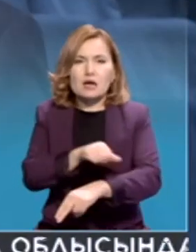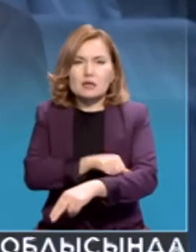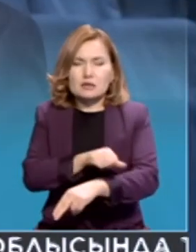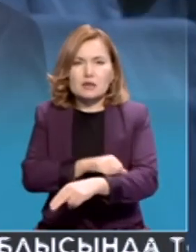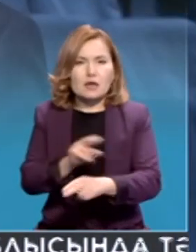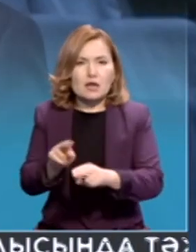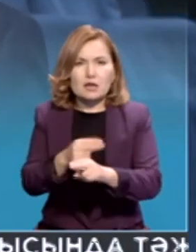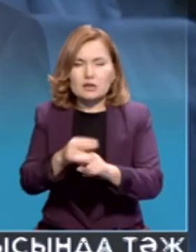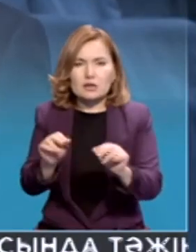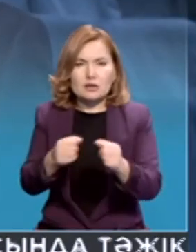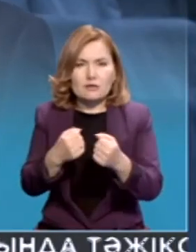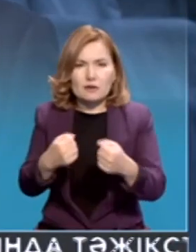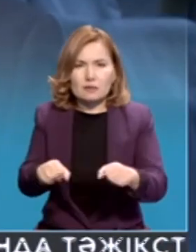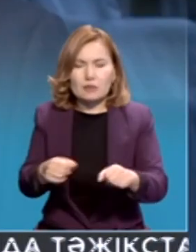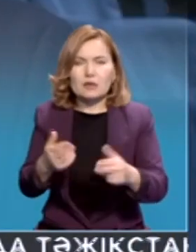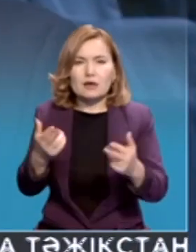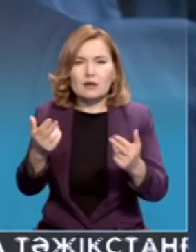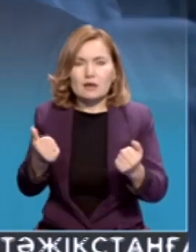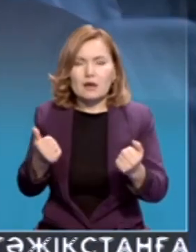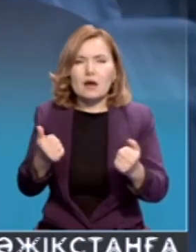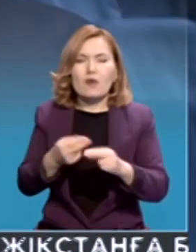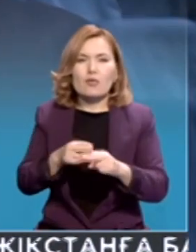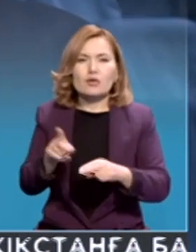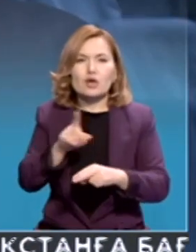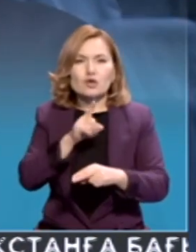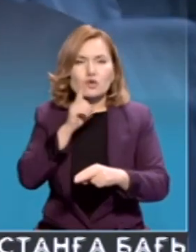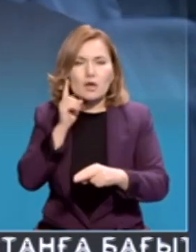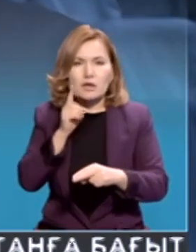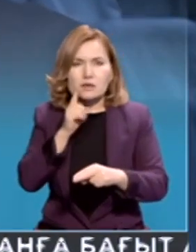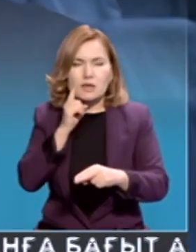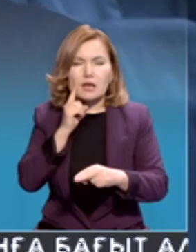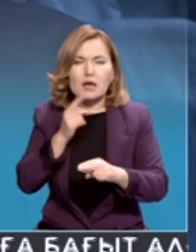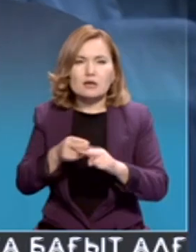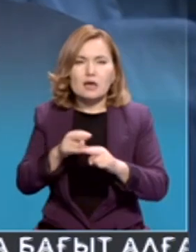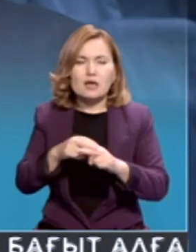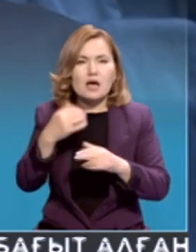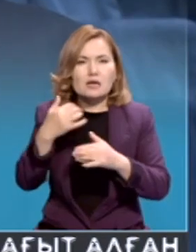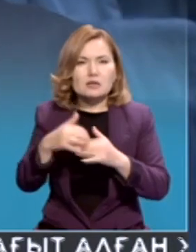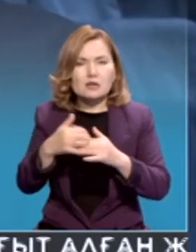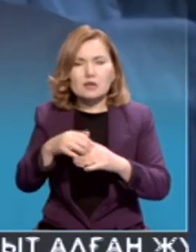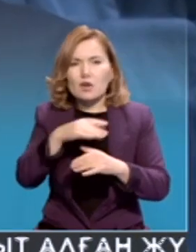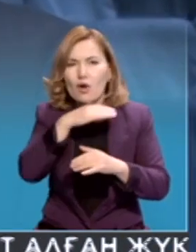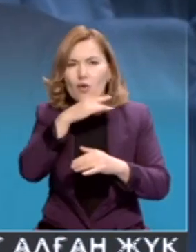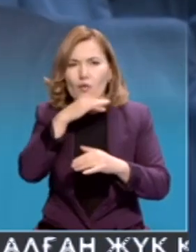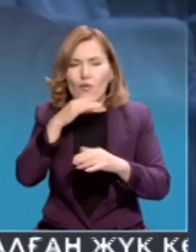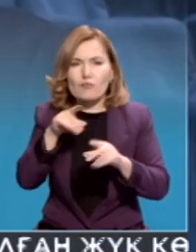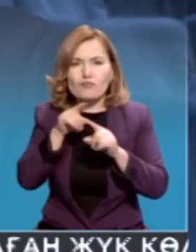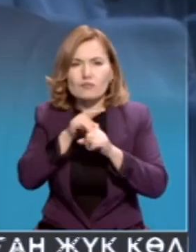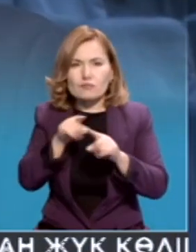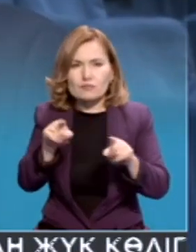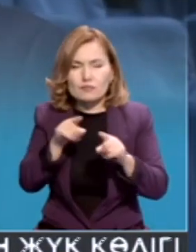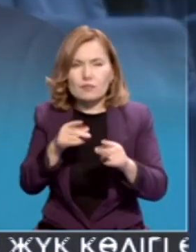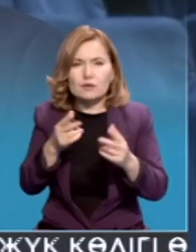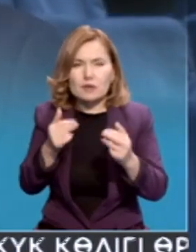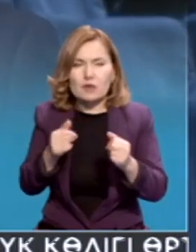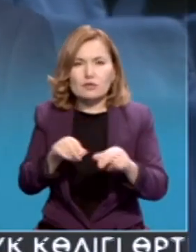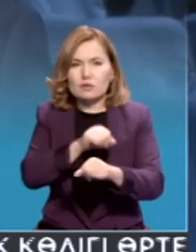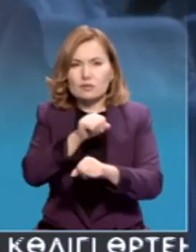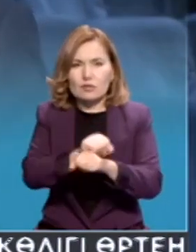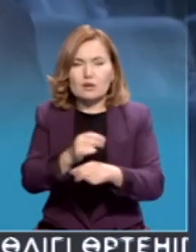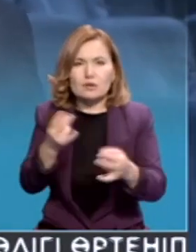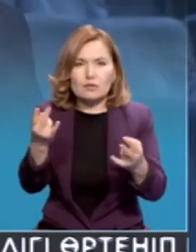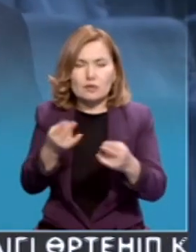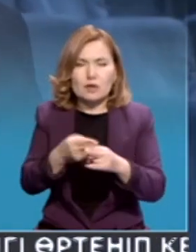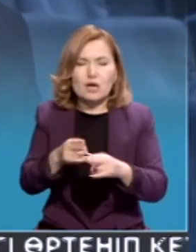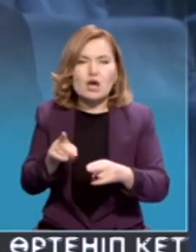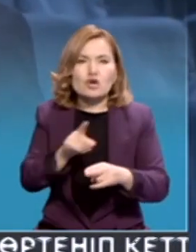соғады. Ол тек қана айтып жатырмыз ғой, ана жастардың арасында көбінесе жастарға олардың ағзаларын тез құртады.